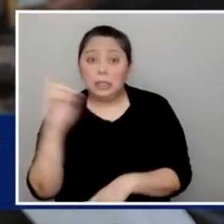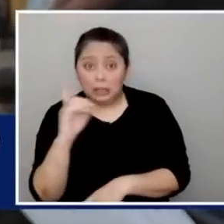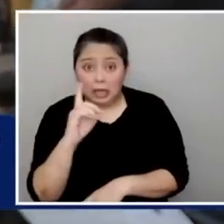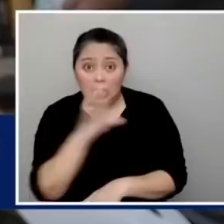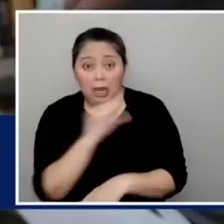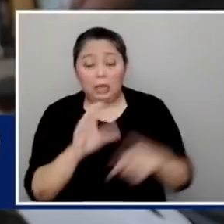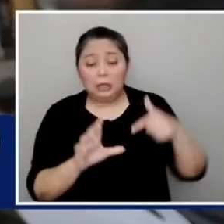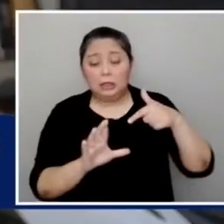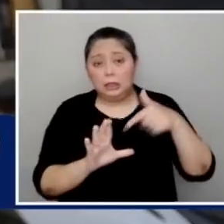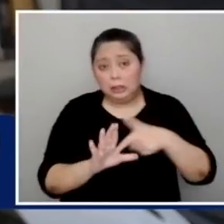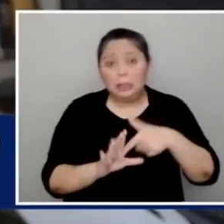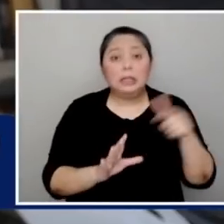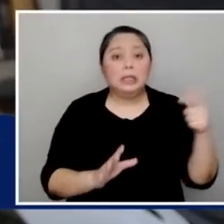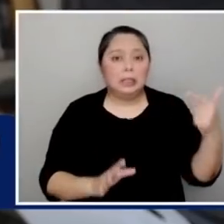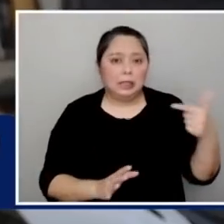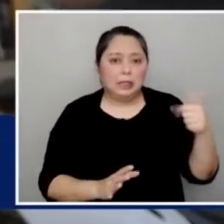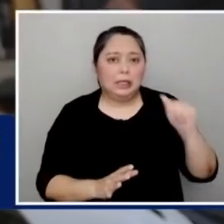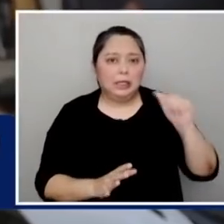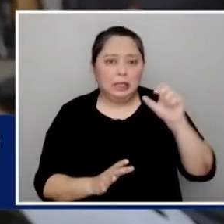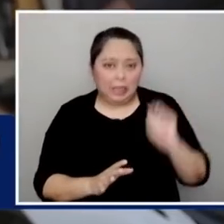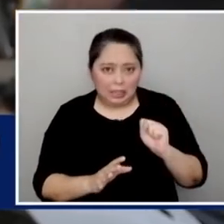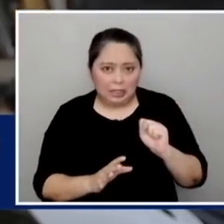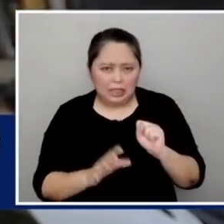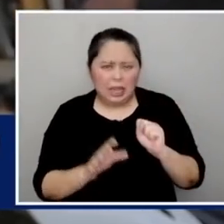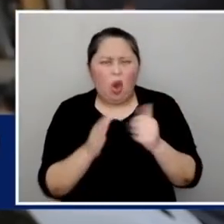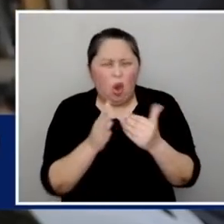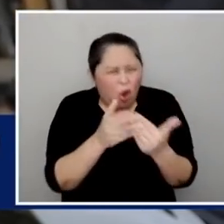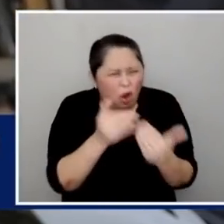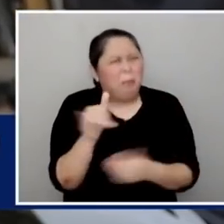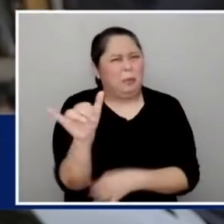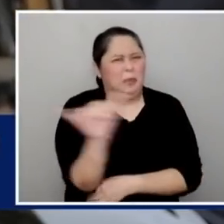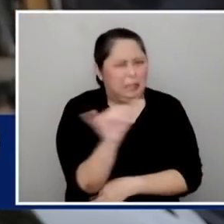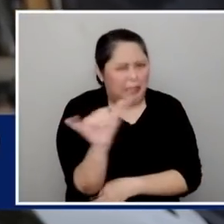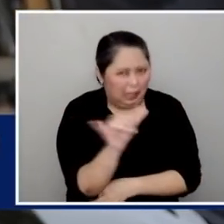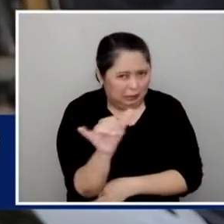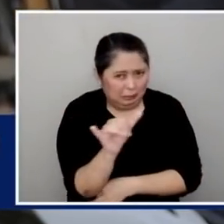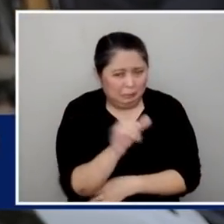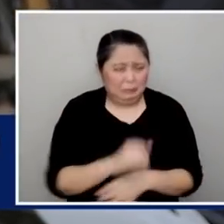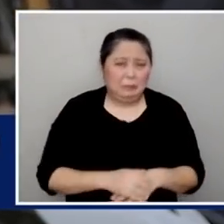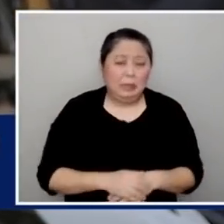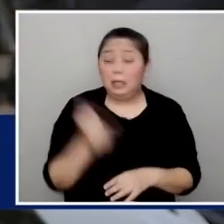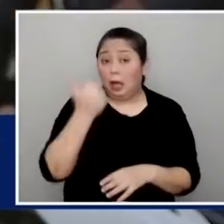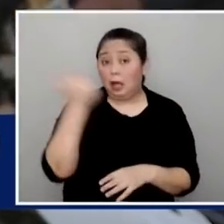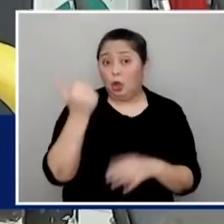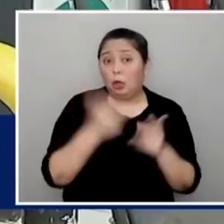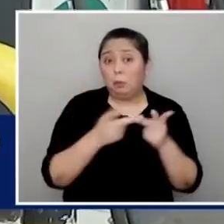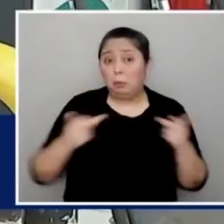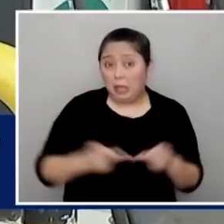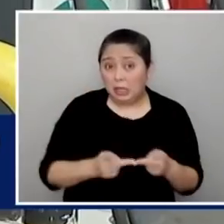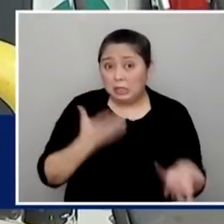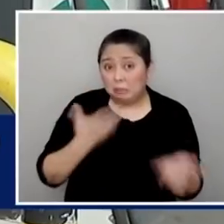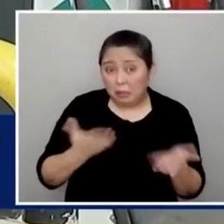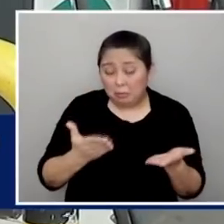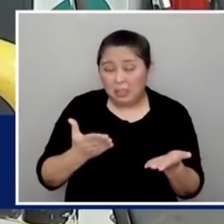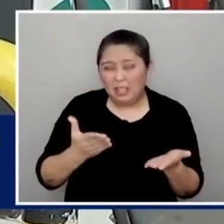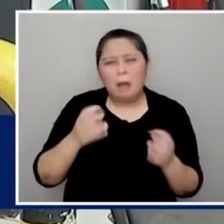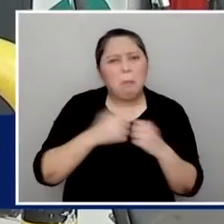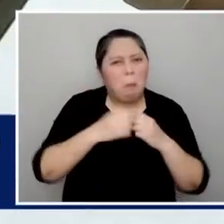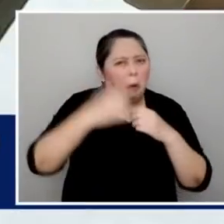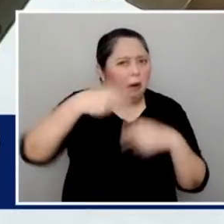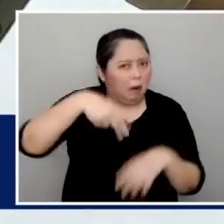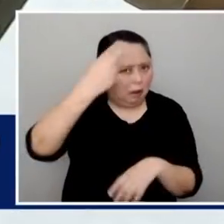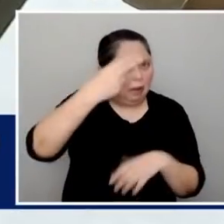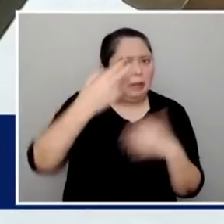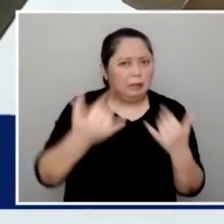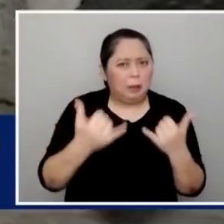ibang gasolinahan naman, baka mas mataas na ang presyo ng diesel kesa sa gasolina. Sa ngayon, mas